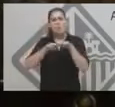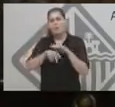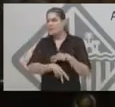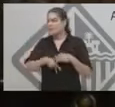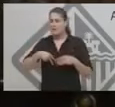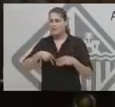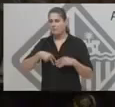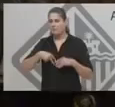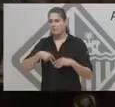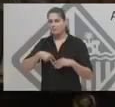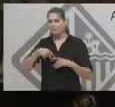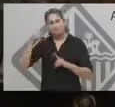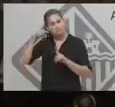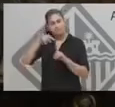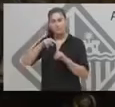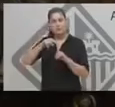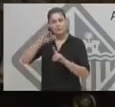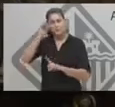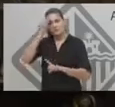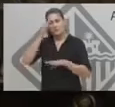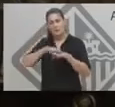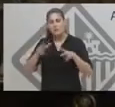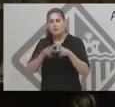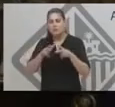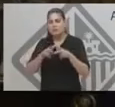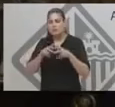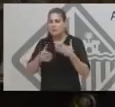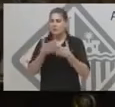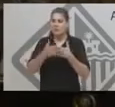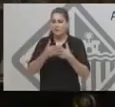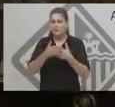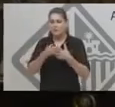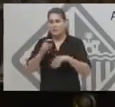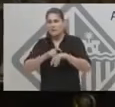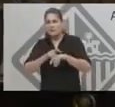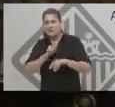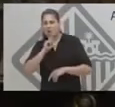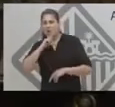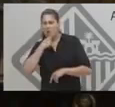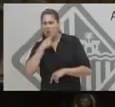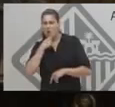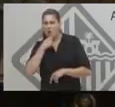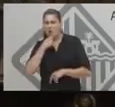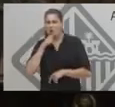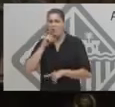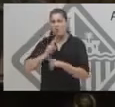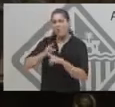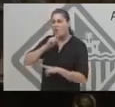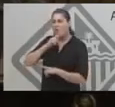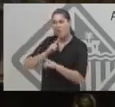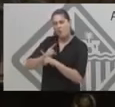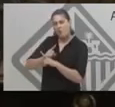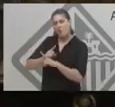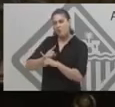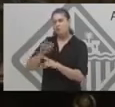un dels principals paràmetres d'una societat moderna. El racisme, l'homofòbia, tot això ja està vinculat a ciutats antigues.